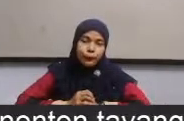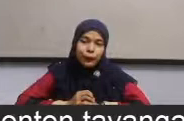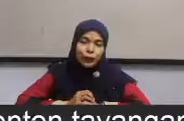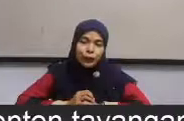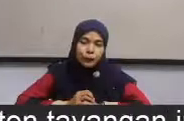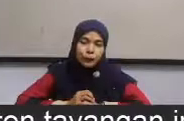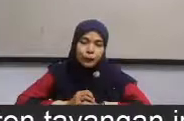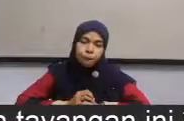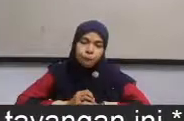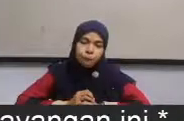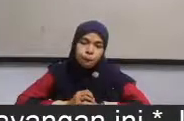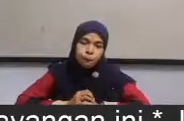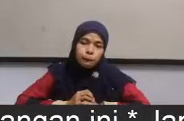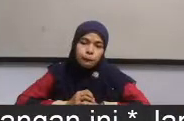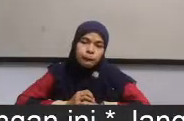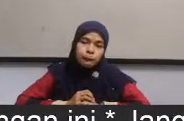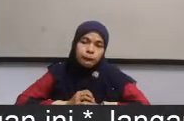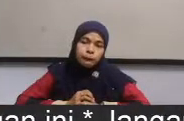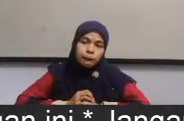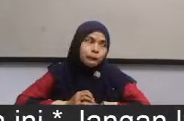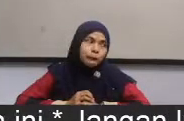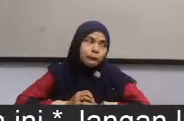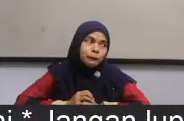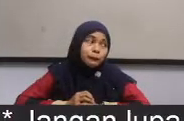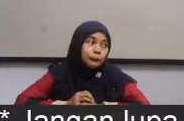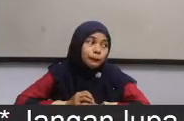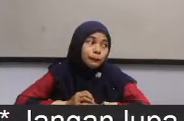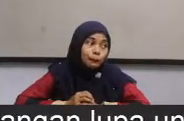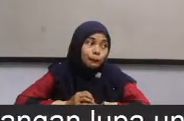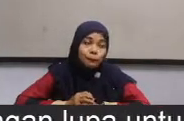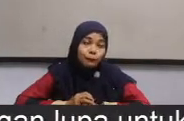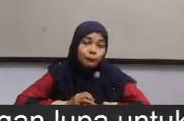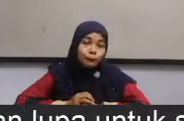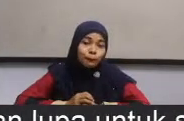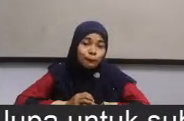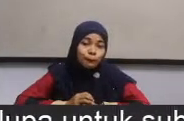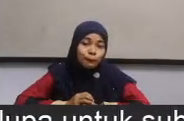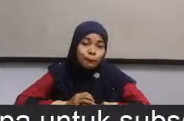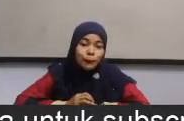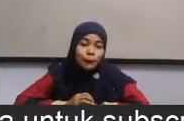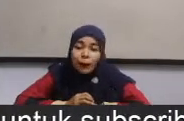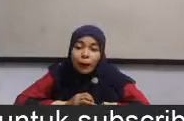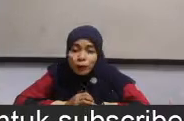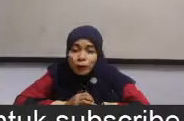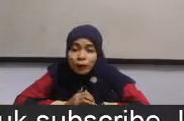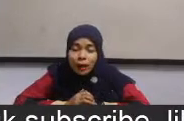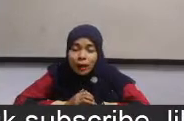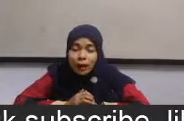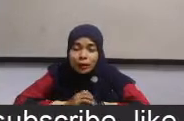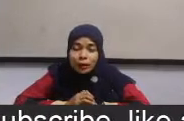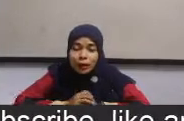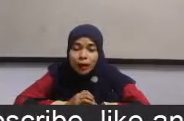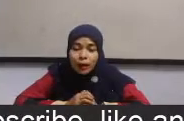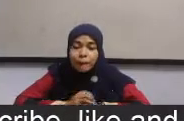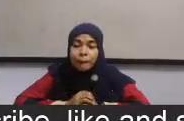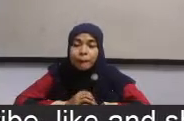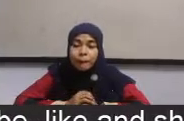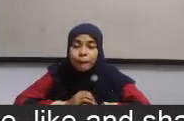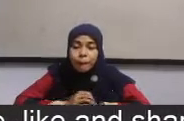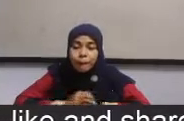Hai tentangnya Apa kurangnya yo yo Hai YouTubers Apa contohnya yang ada di